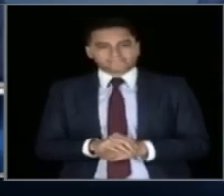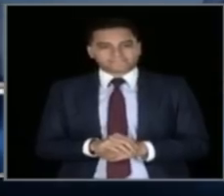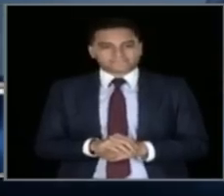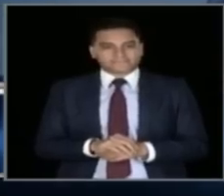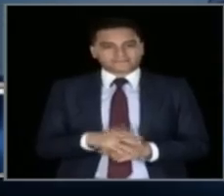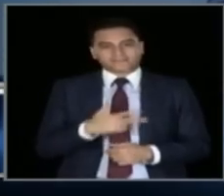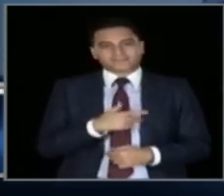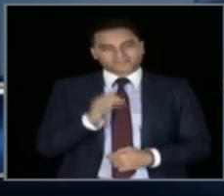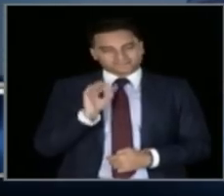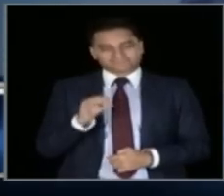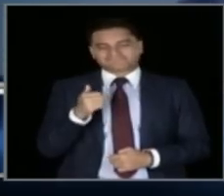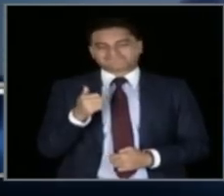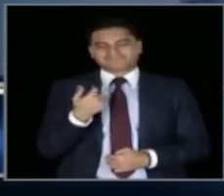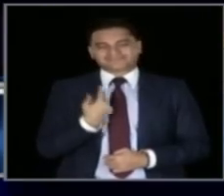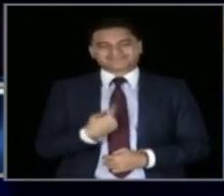داكار يا سيد الرواق.